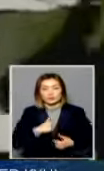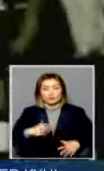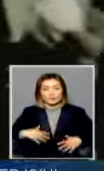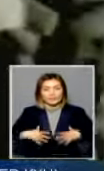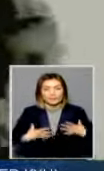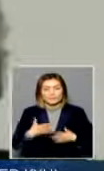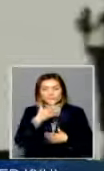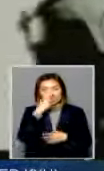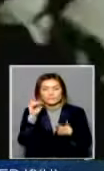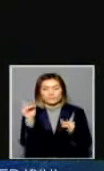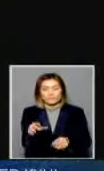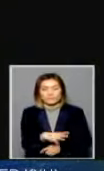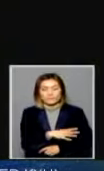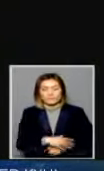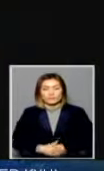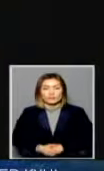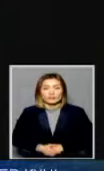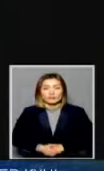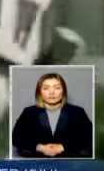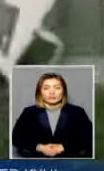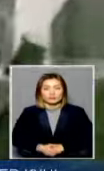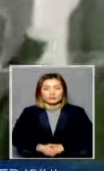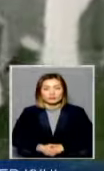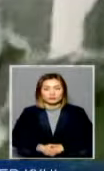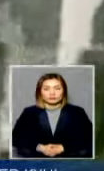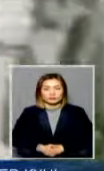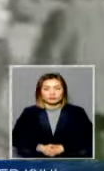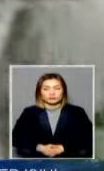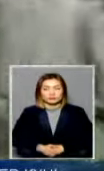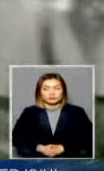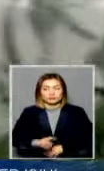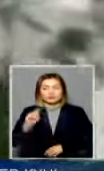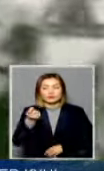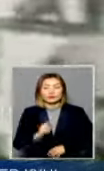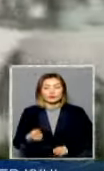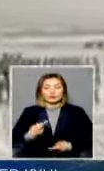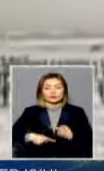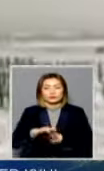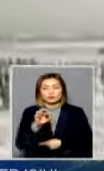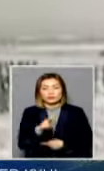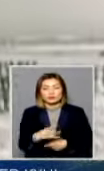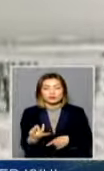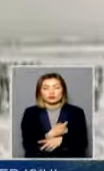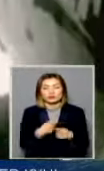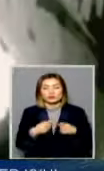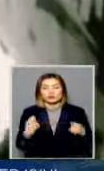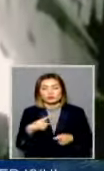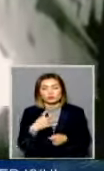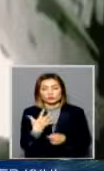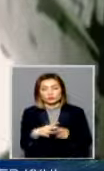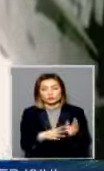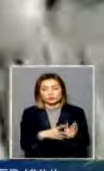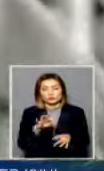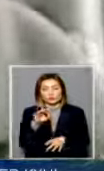өтіп, Ауғанстанға бөлімше командир болып интернационалдық борышын өтеуге аттанады. Қан майданнан оралысымен облыстағы алғаш ашылған нөмірі 57-ші